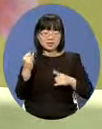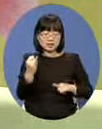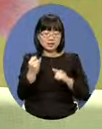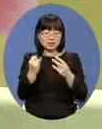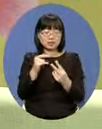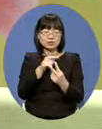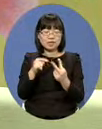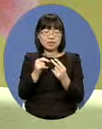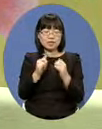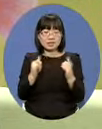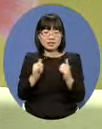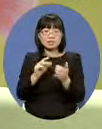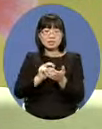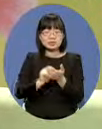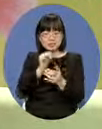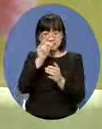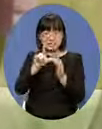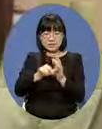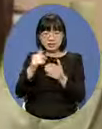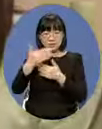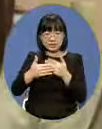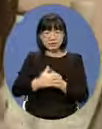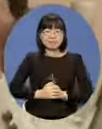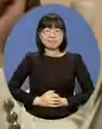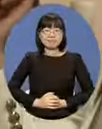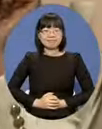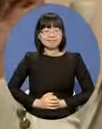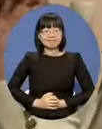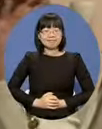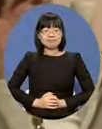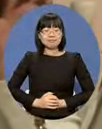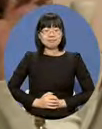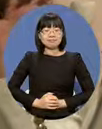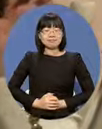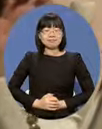다에게 문제가 생겼을 때 화면입니다. 함께 보시죠.